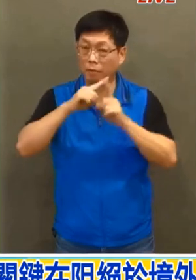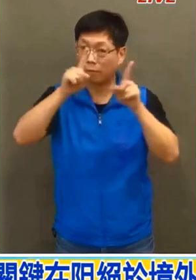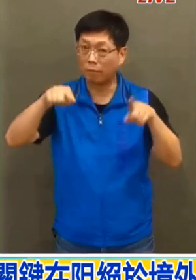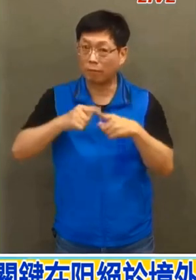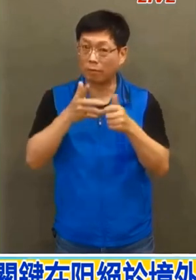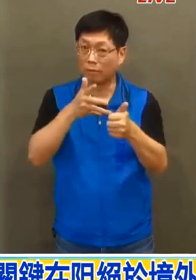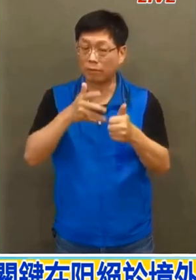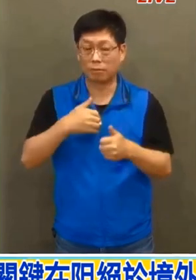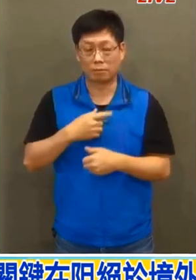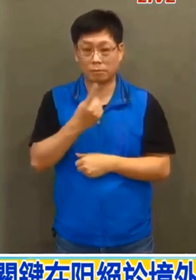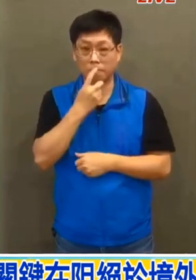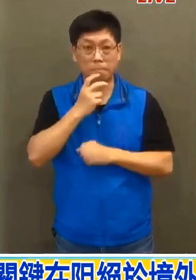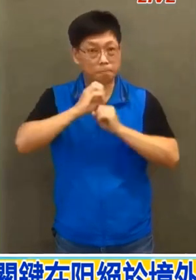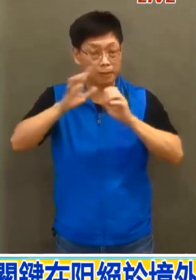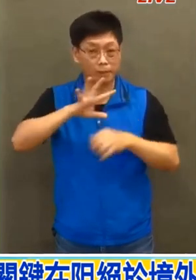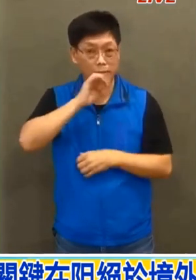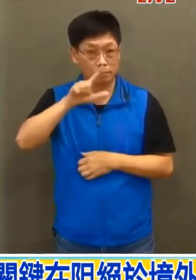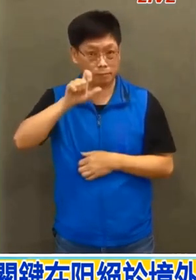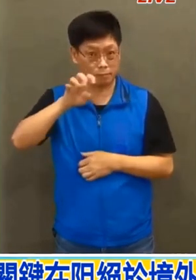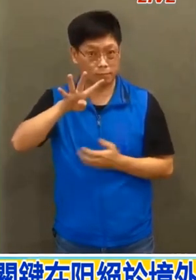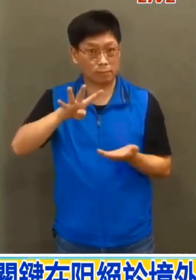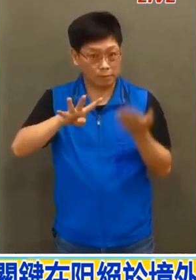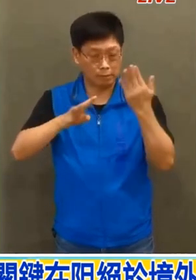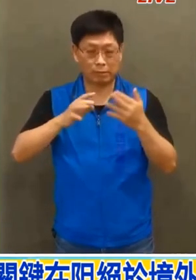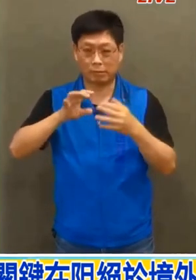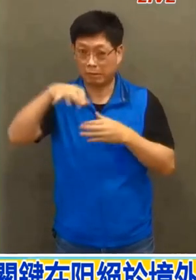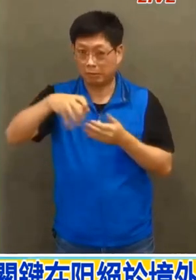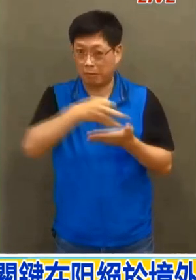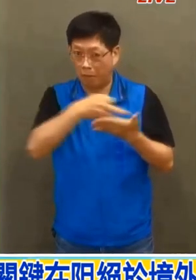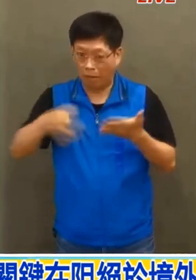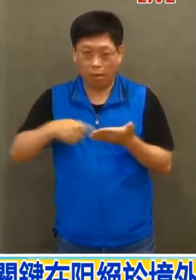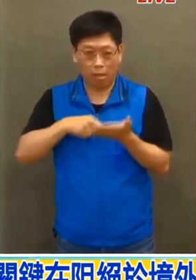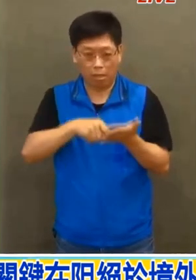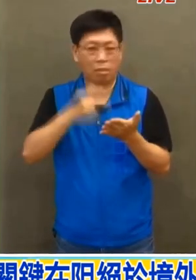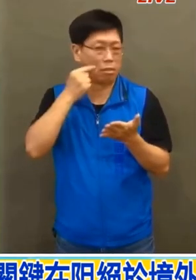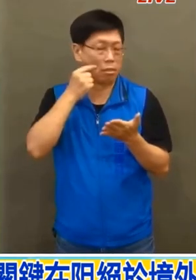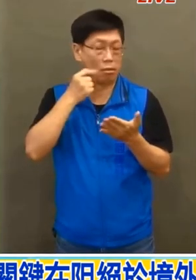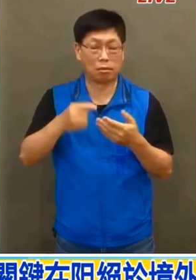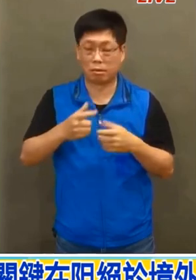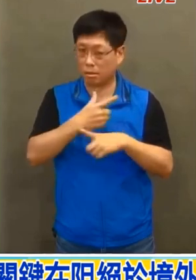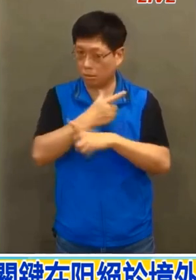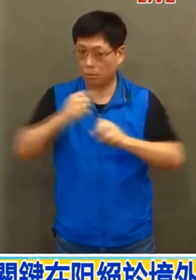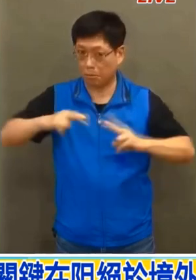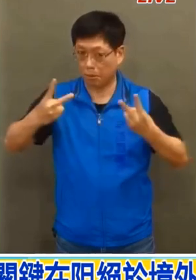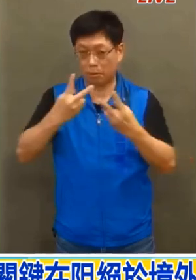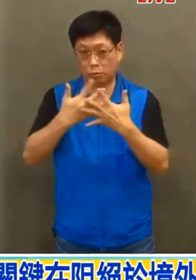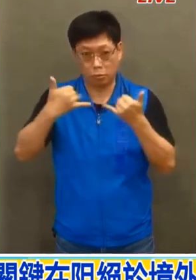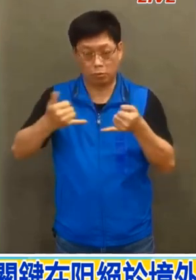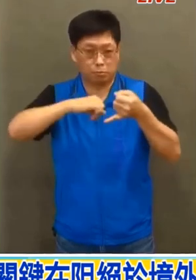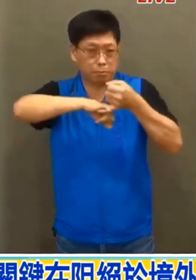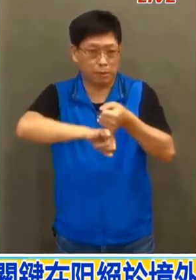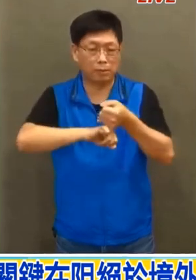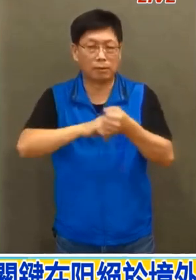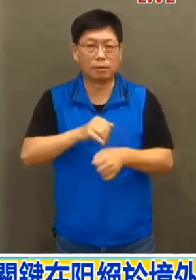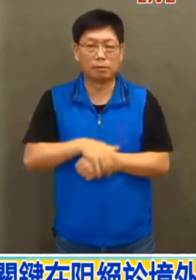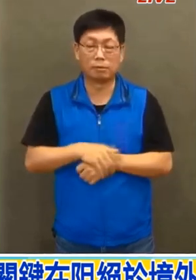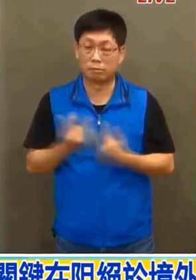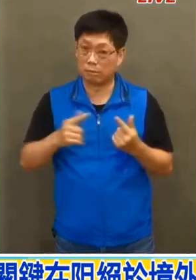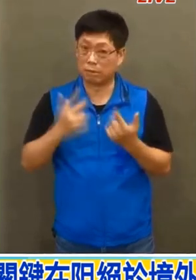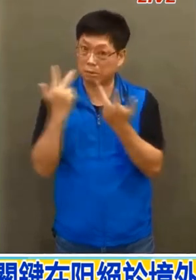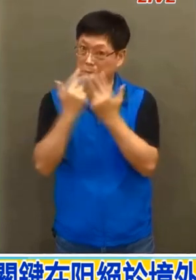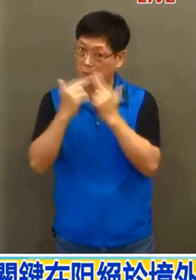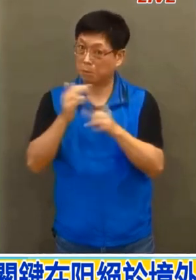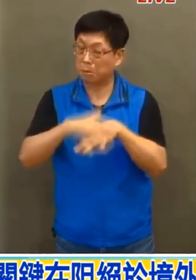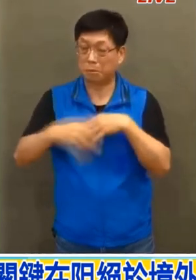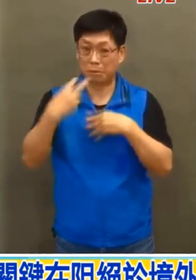中央表示64岁以下地方造册有困难，所以第二季统一采用线上平台预约的方式，那新北市会